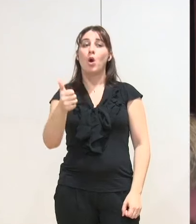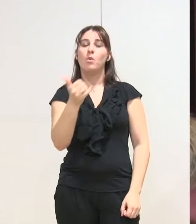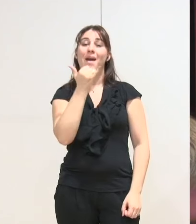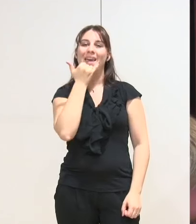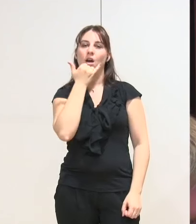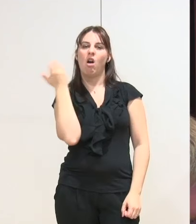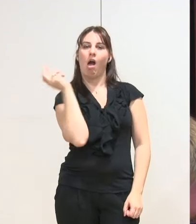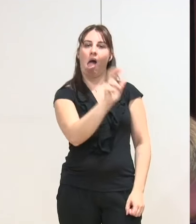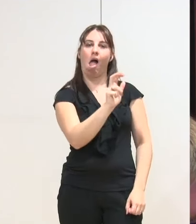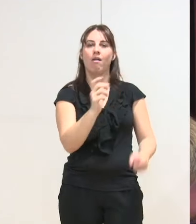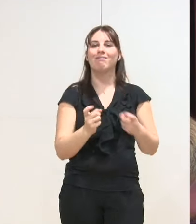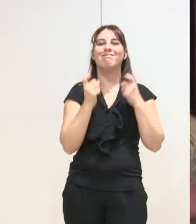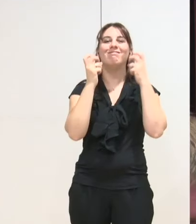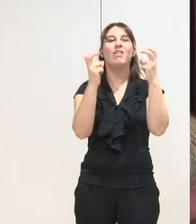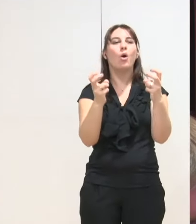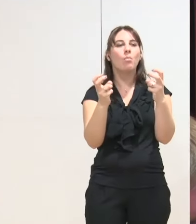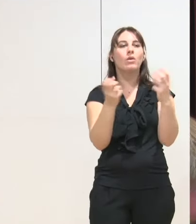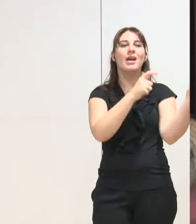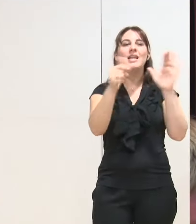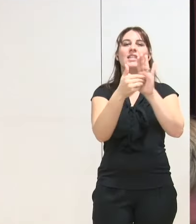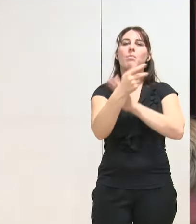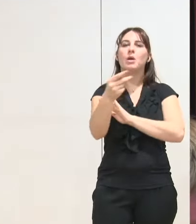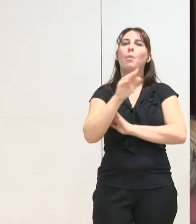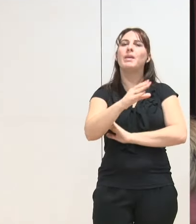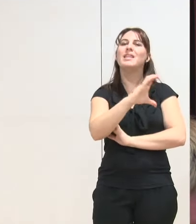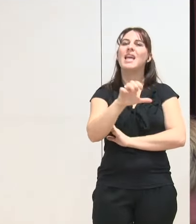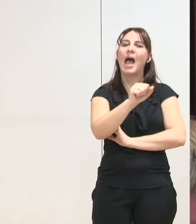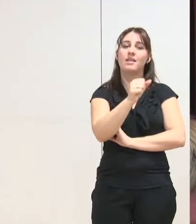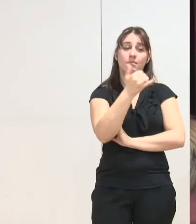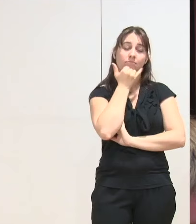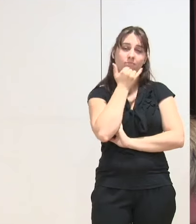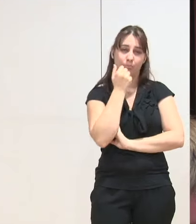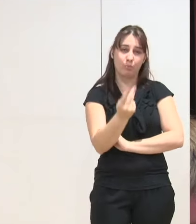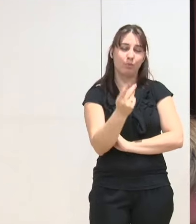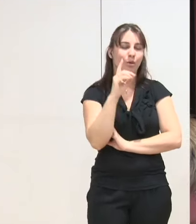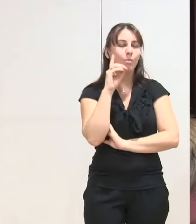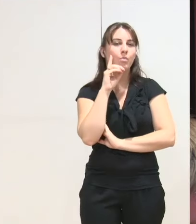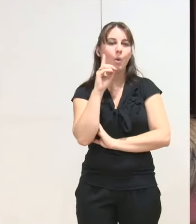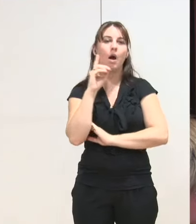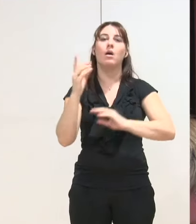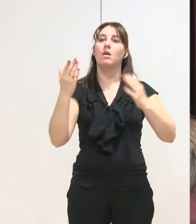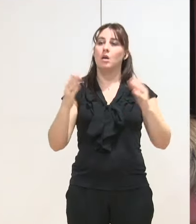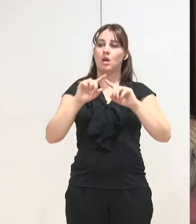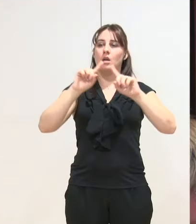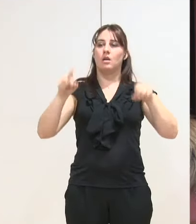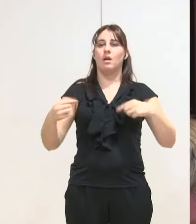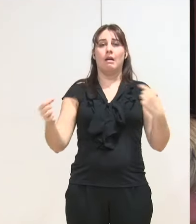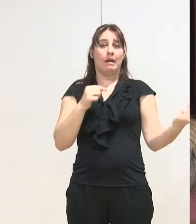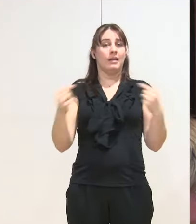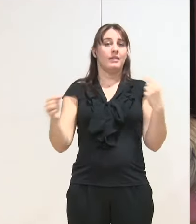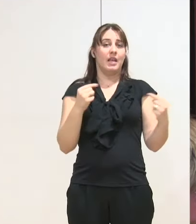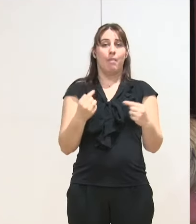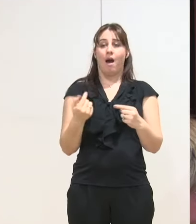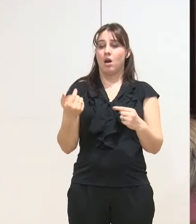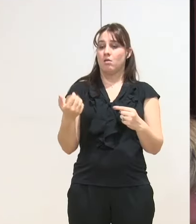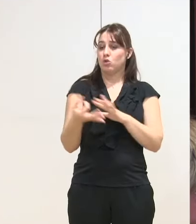imputant l'augmentation des 700000 € du CCS incroyable regard du débat budgétaire que nous avons eu il y